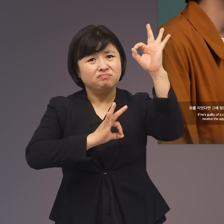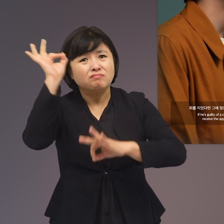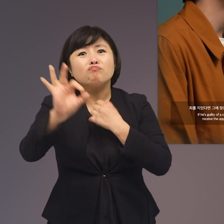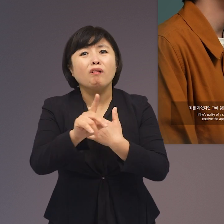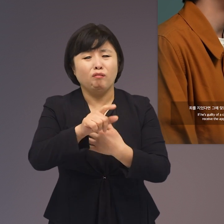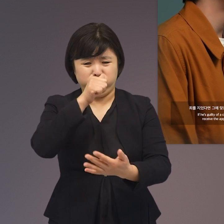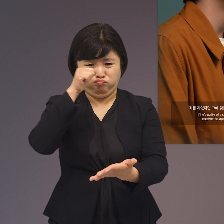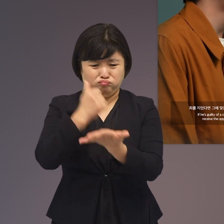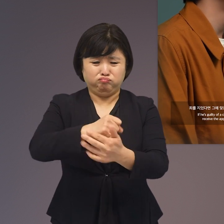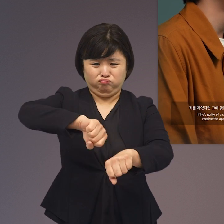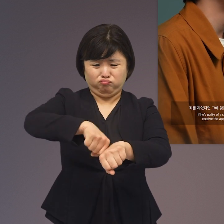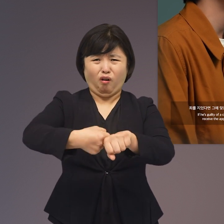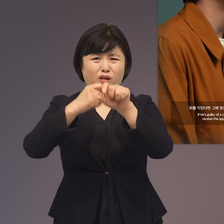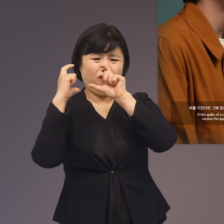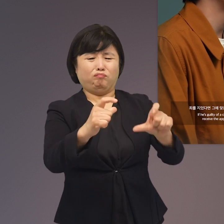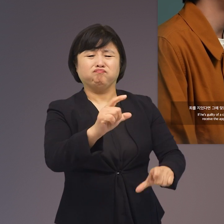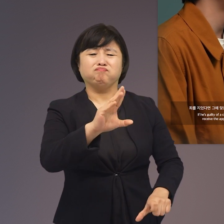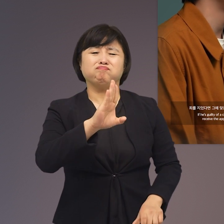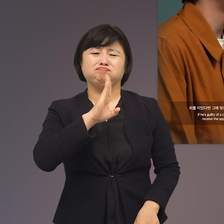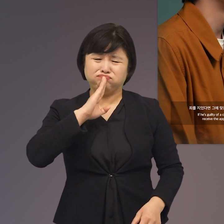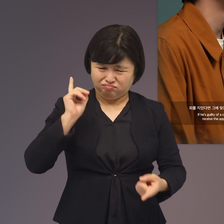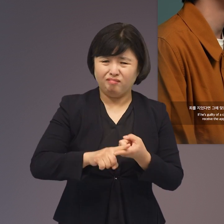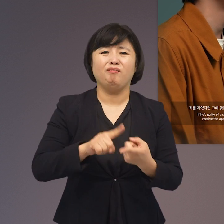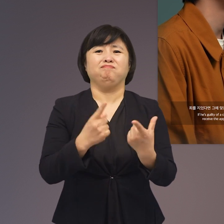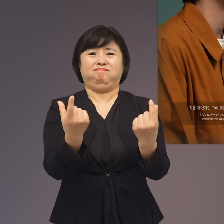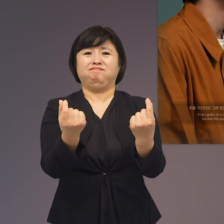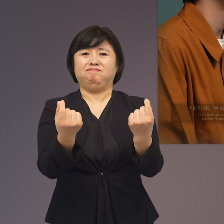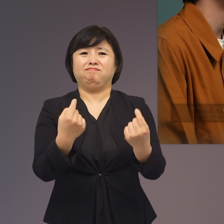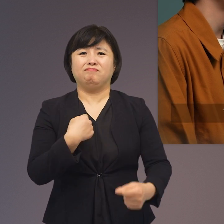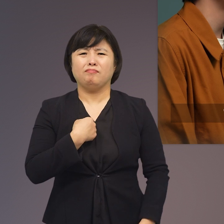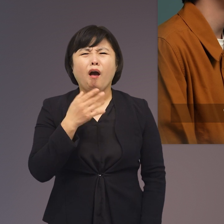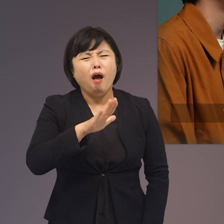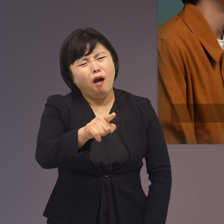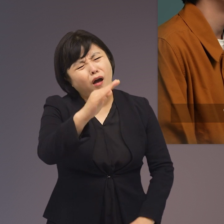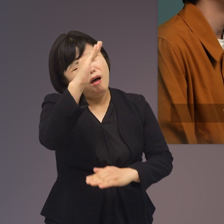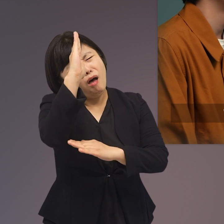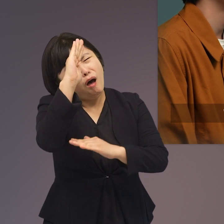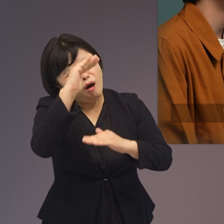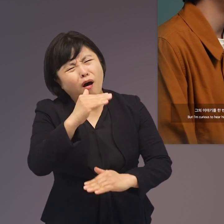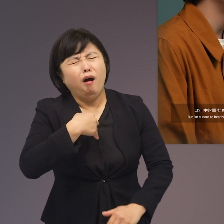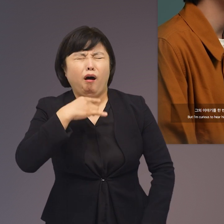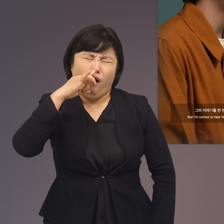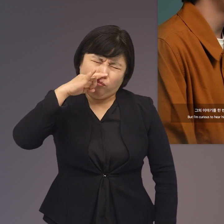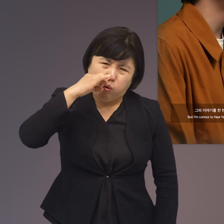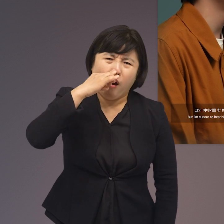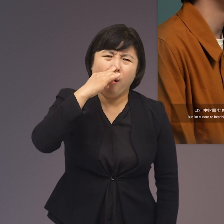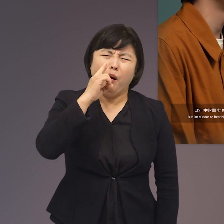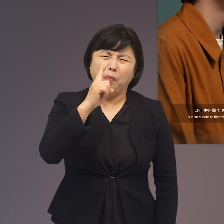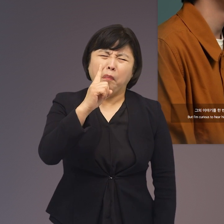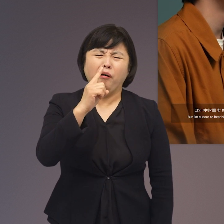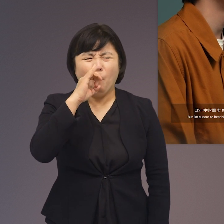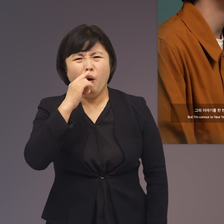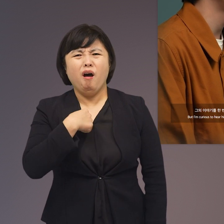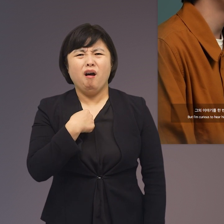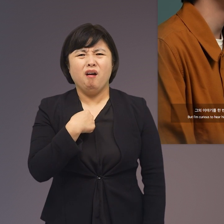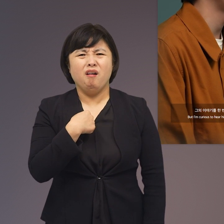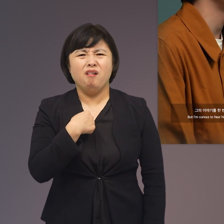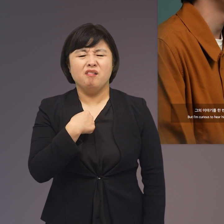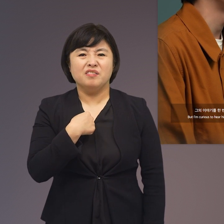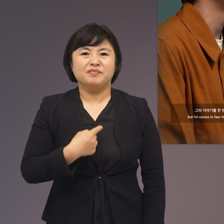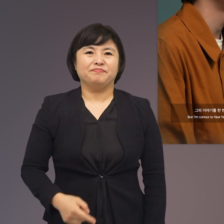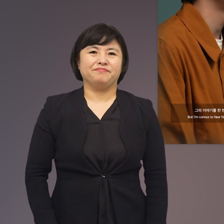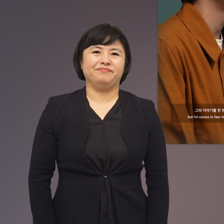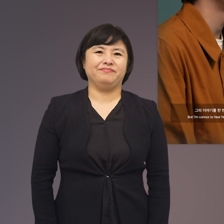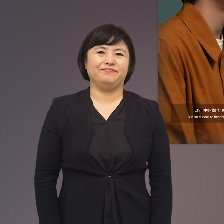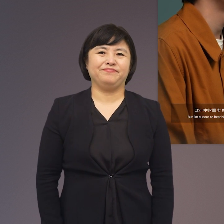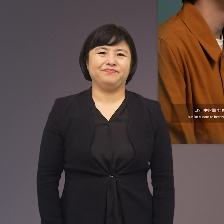죄를 지었다면 그에 맞는 벌을 받는 것이 마땅합니다. 하지만 그의 이야기를 한 번은 들어보고